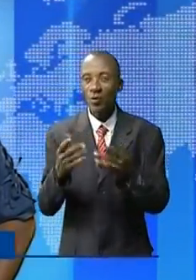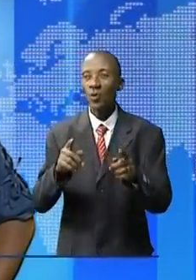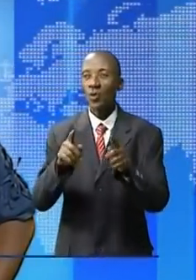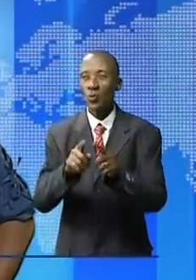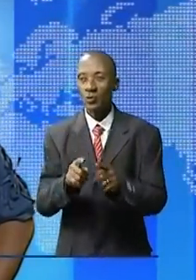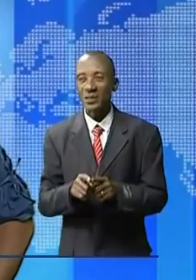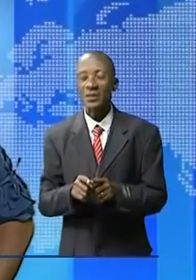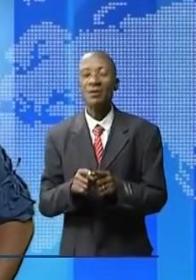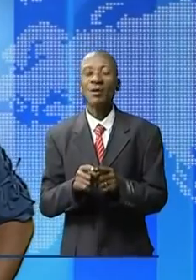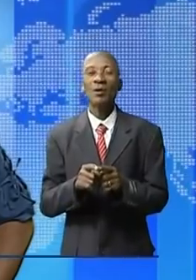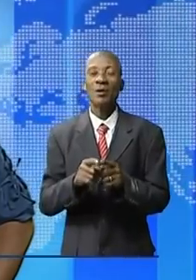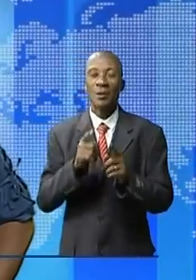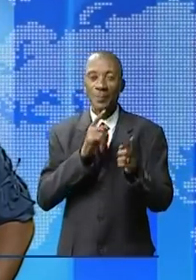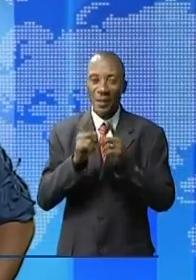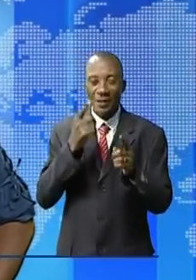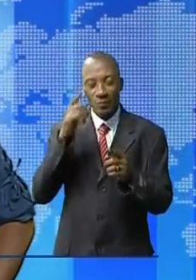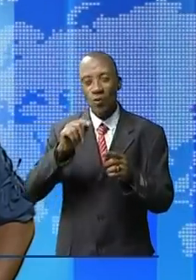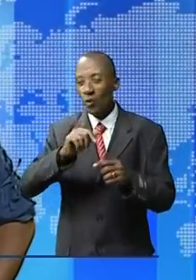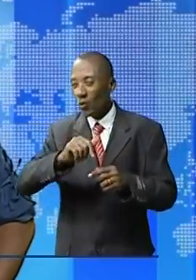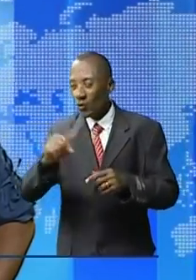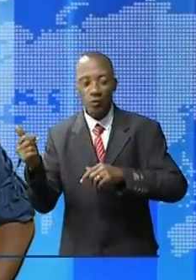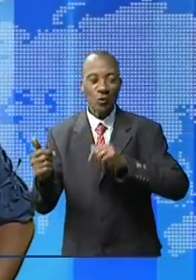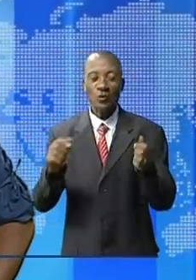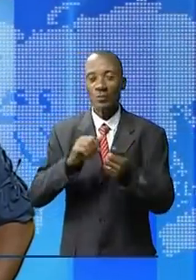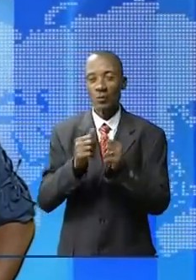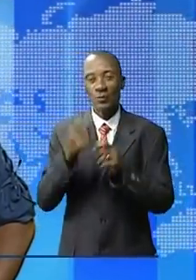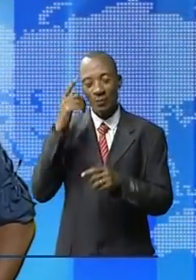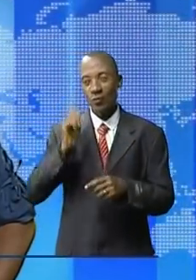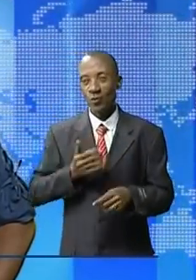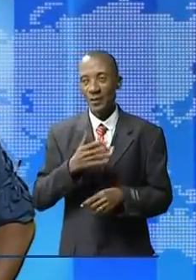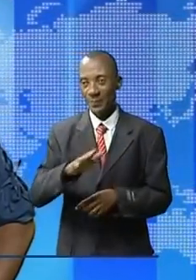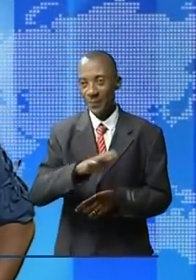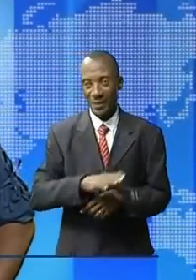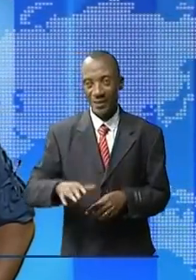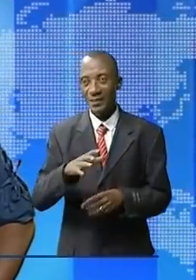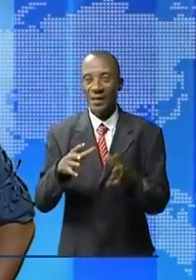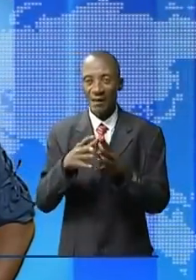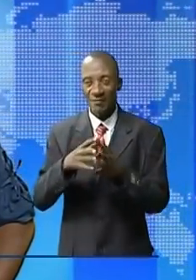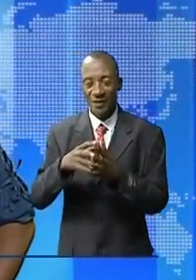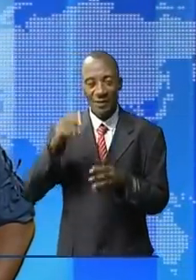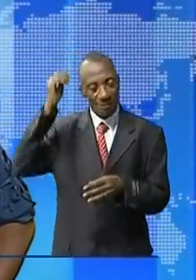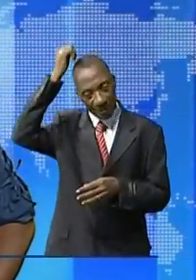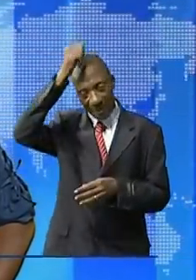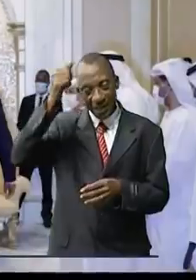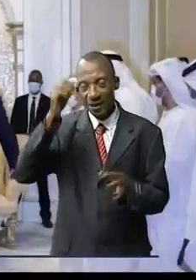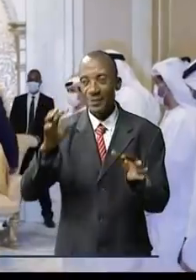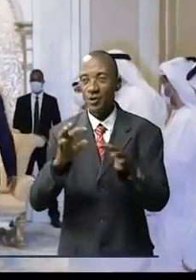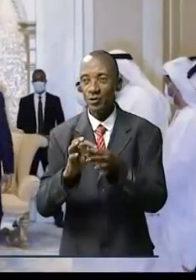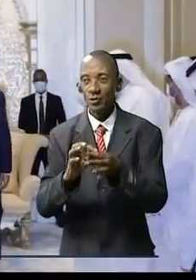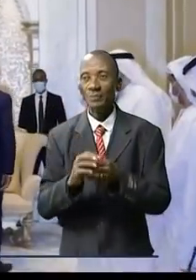les opportunités favorables à investir en République démocratique du Congo. Un reportage de la presse présidentielle.